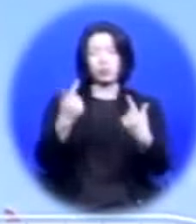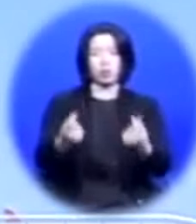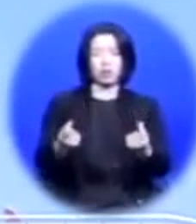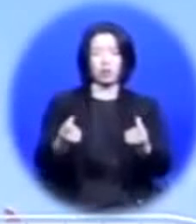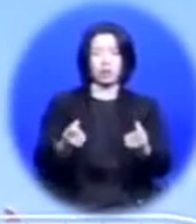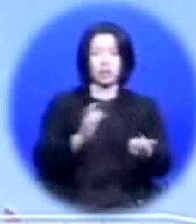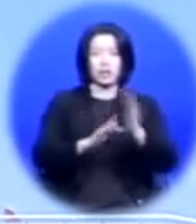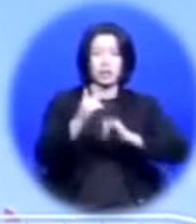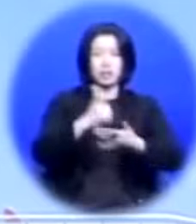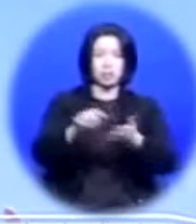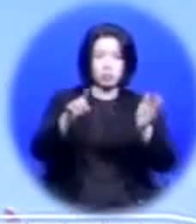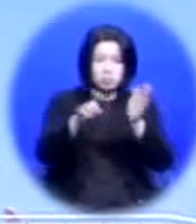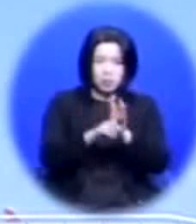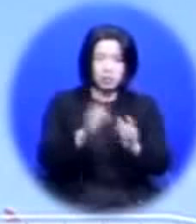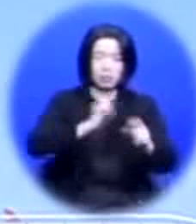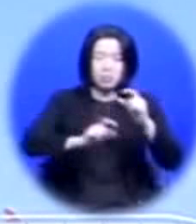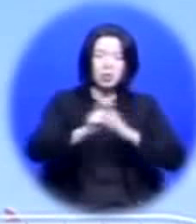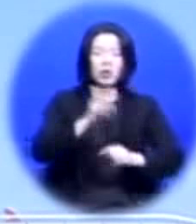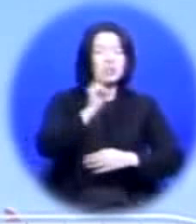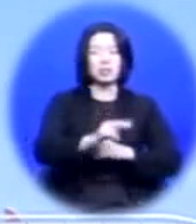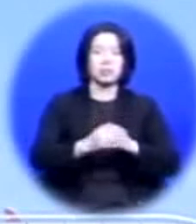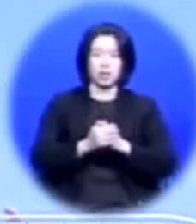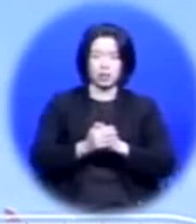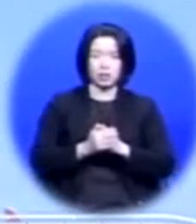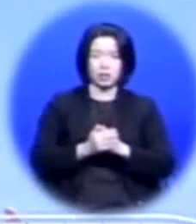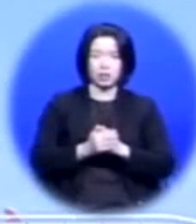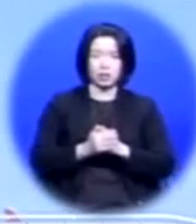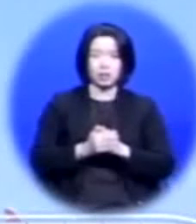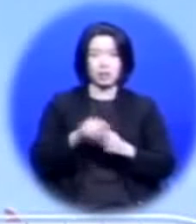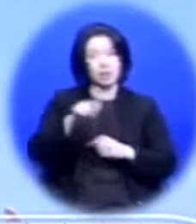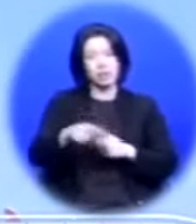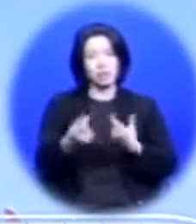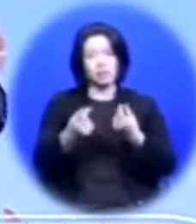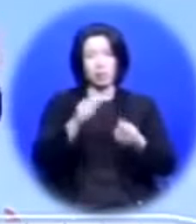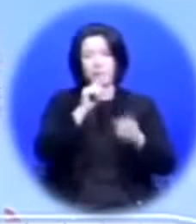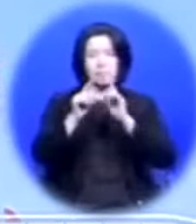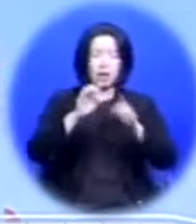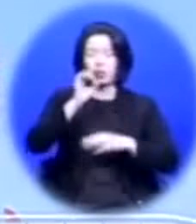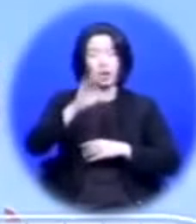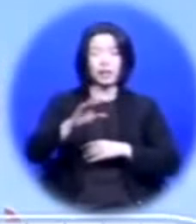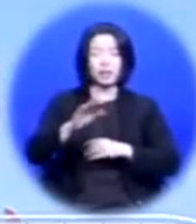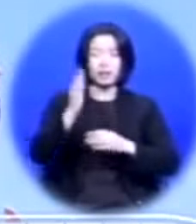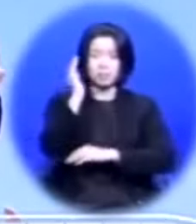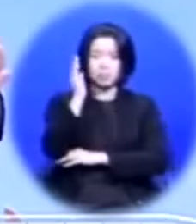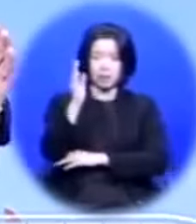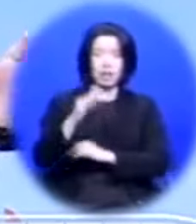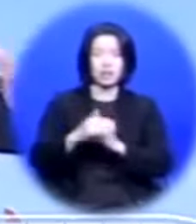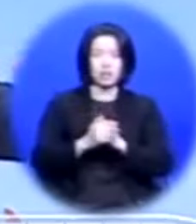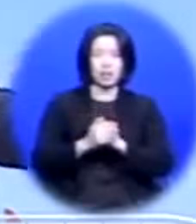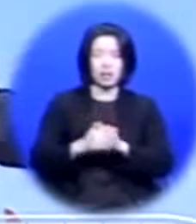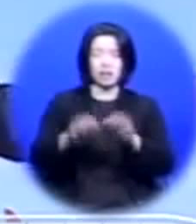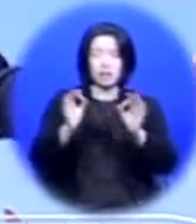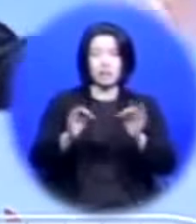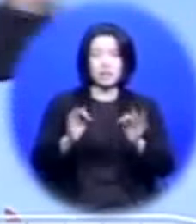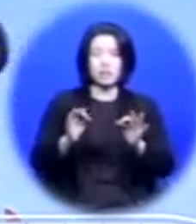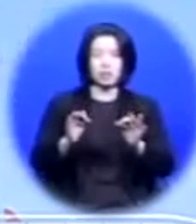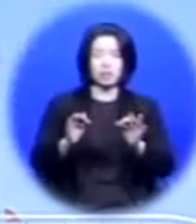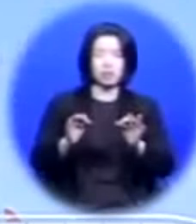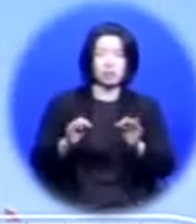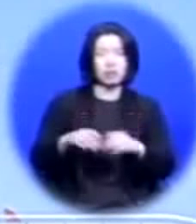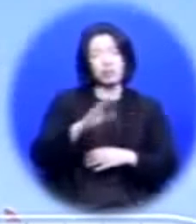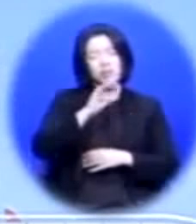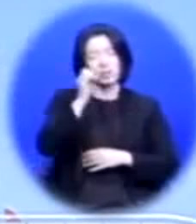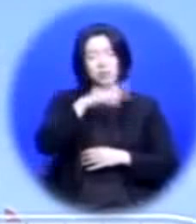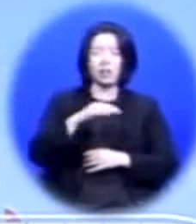믿은 사람이 더해 예수 믿은 사람이 이런 말도 안 되는 이야기가 이제는 그냥 사실처럼